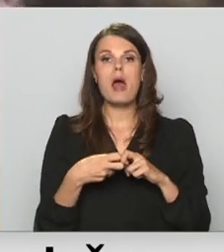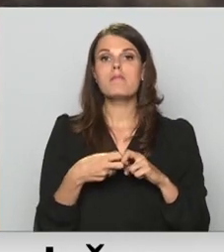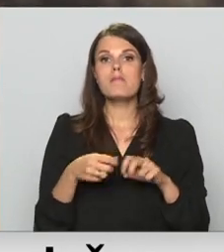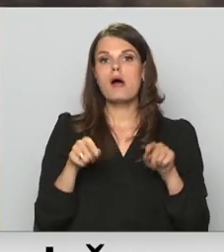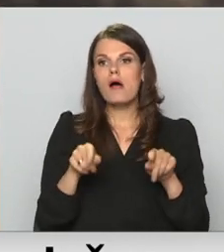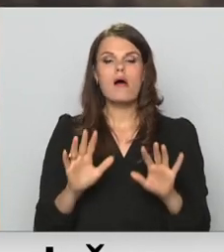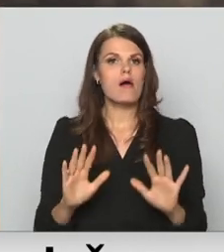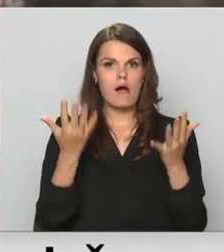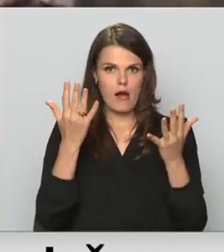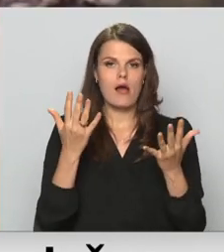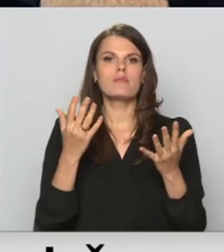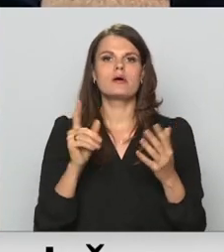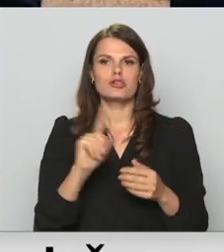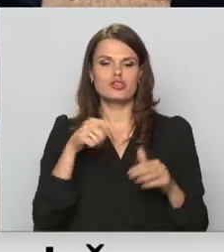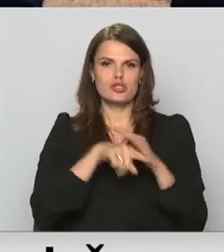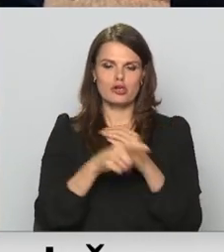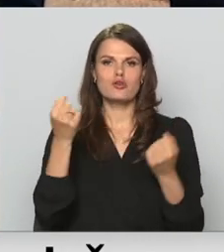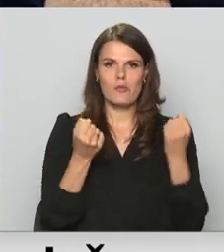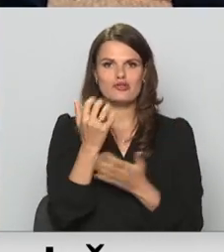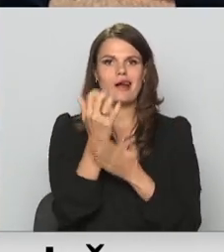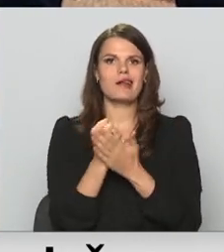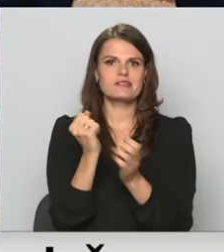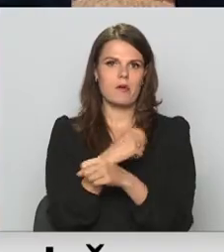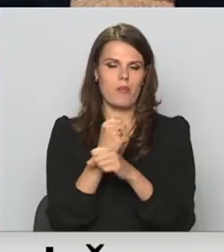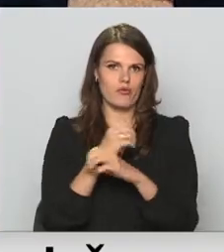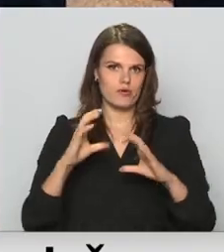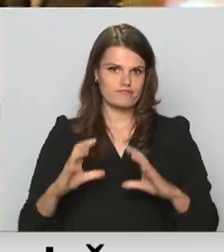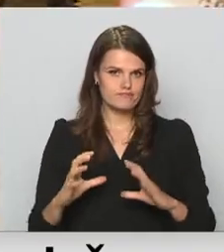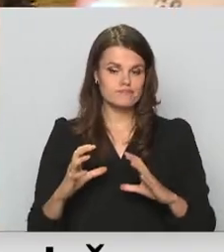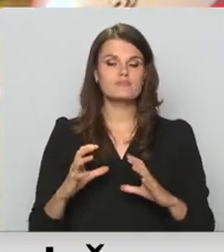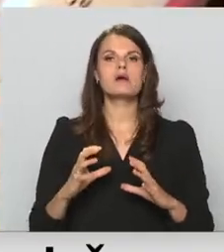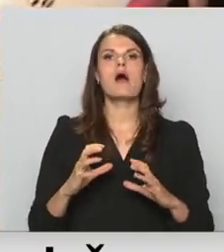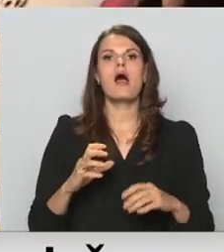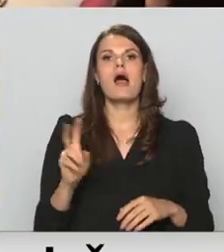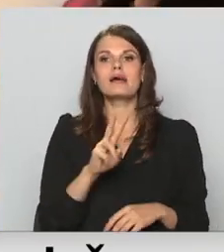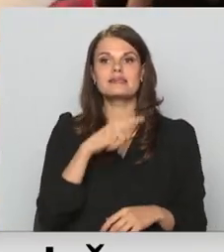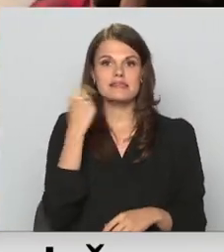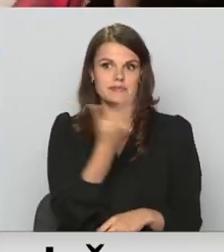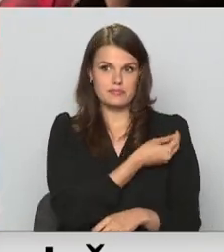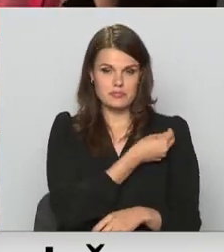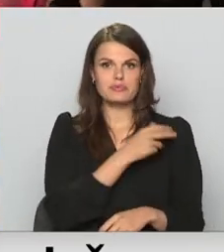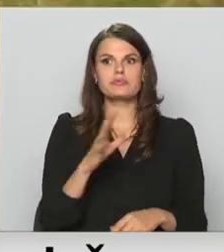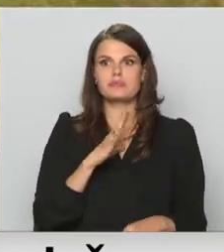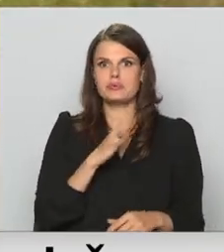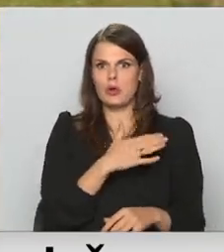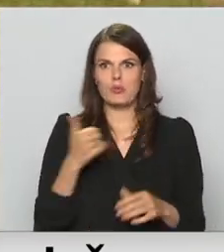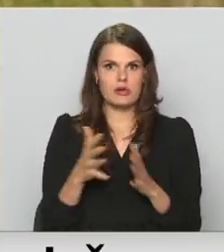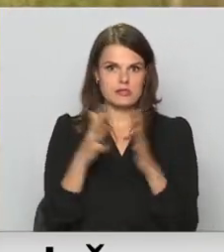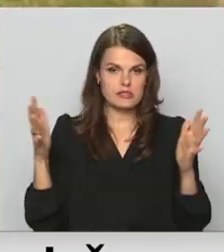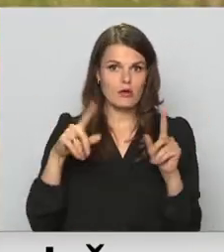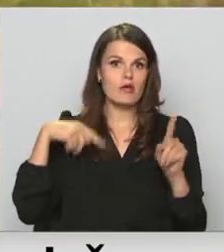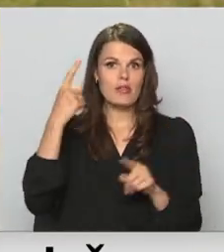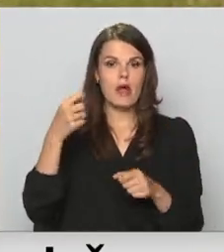šādiem gadījumiem transportlīdzeklī ir arī rezerves ģenerators. Potēties gribētāju Jaunsilavās bija tik daudz, ka